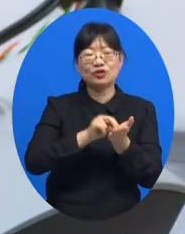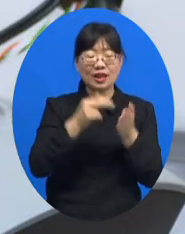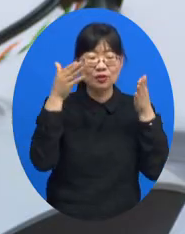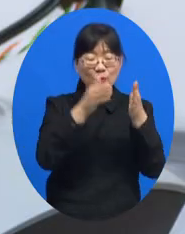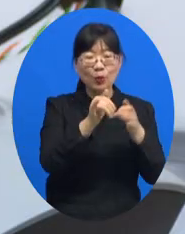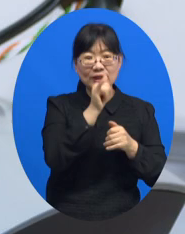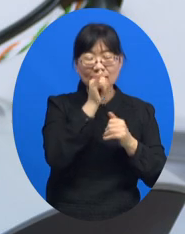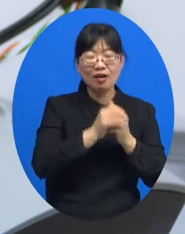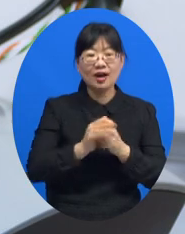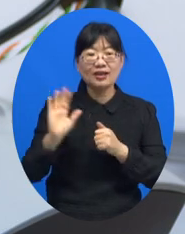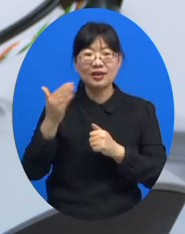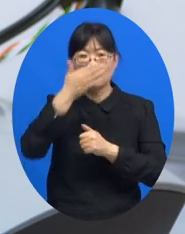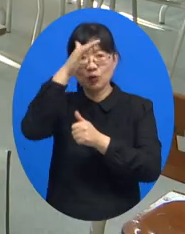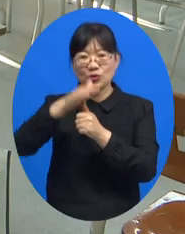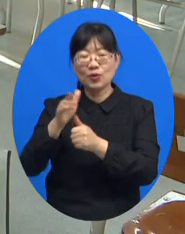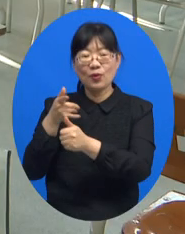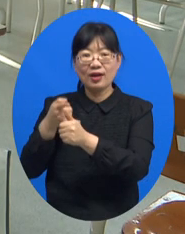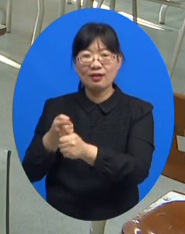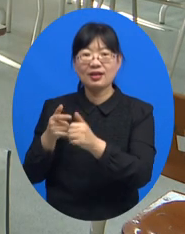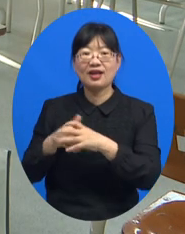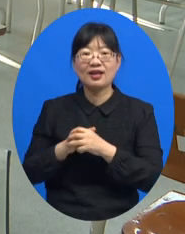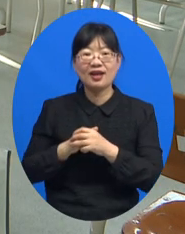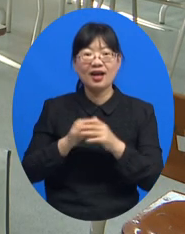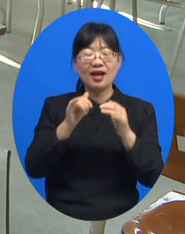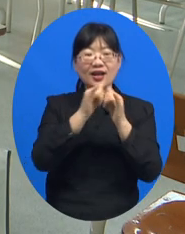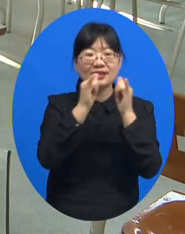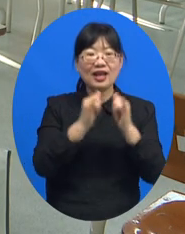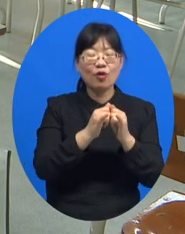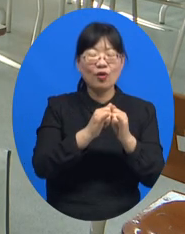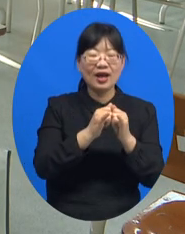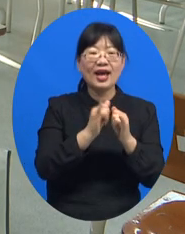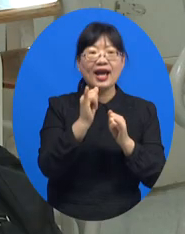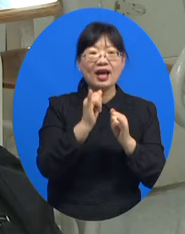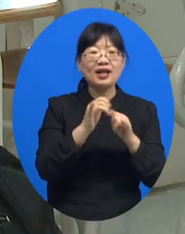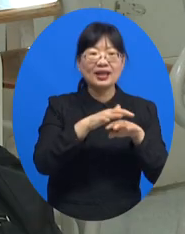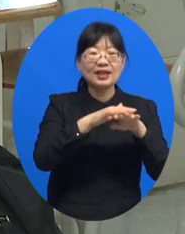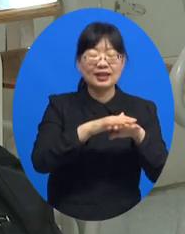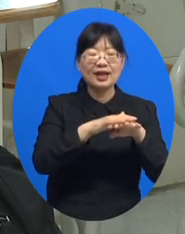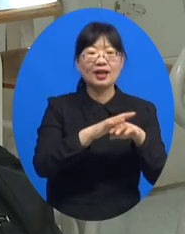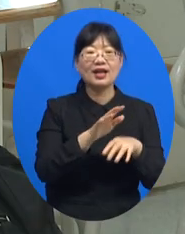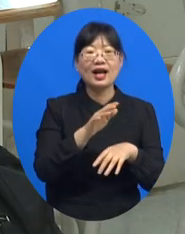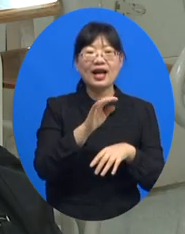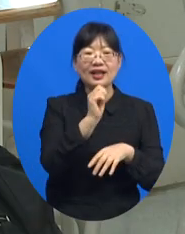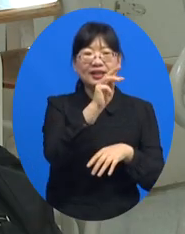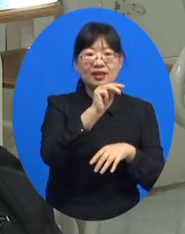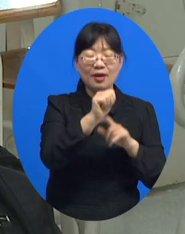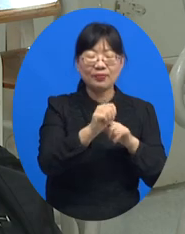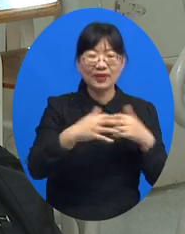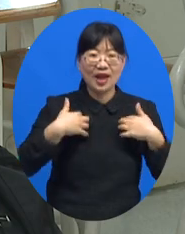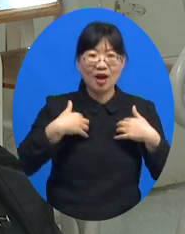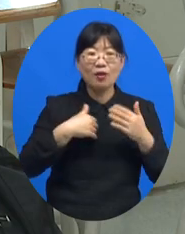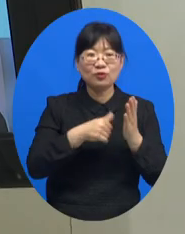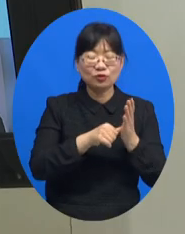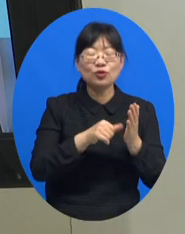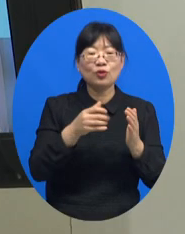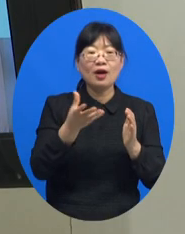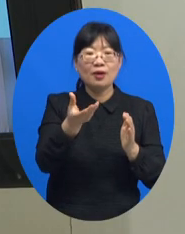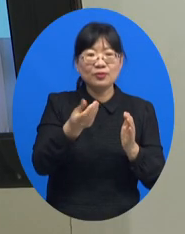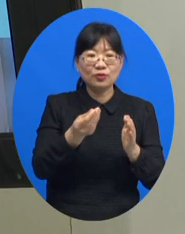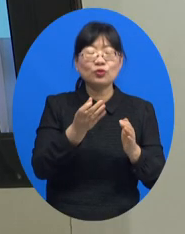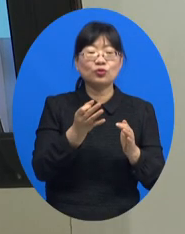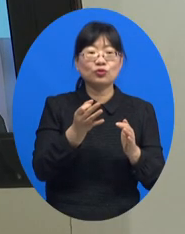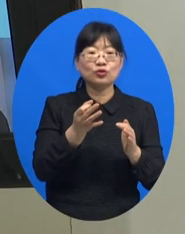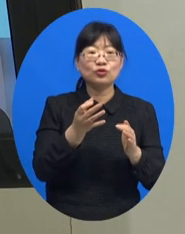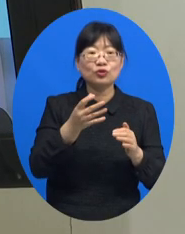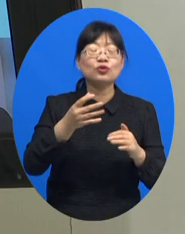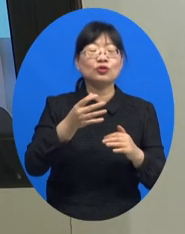맞춰졌습니다. 최근 청소년을 대상으로 사회관계망 서비스를 통해 아이돌 굿즈나 게임 아이템 등을 구입할 돈을 빌려주고